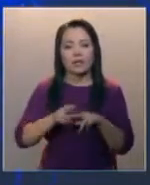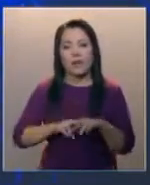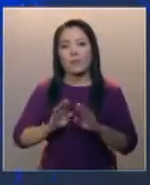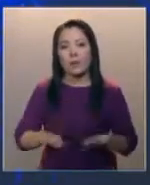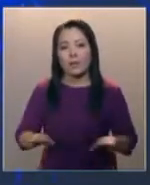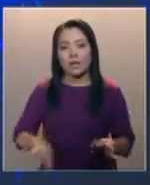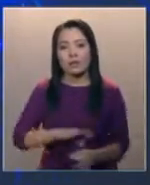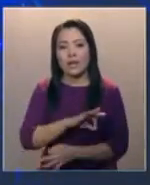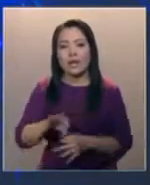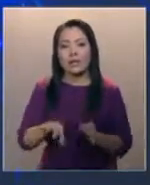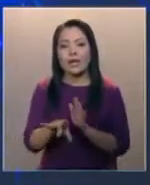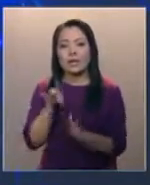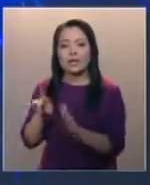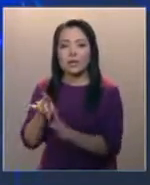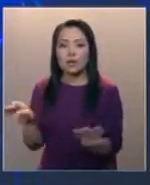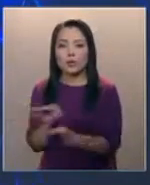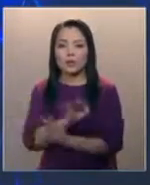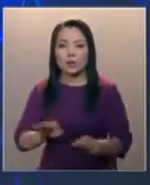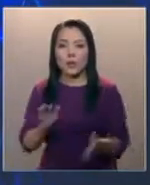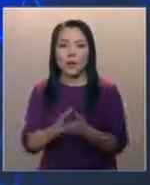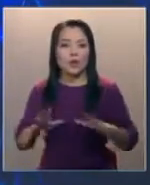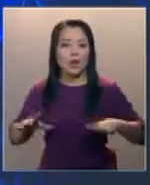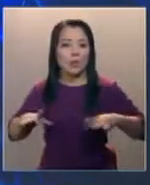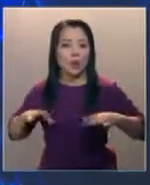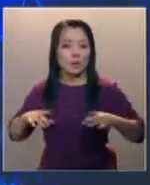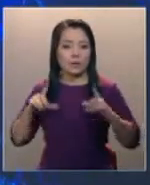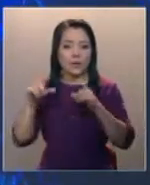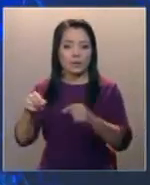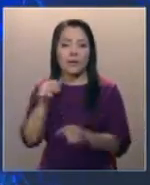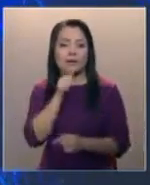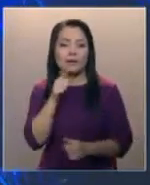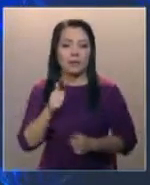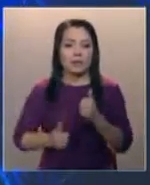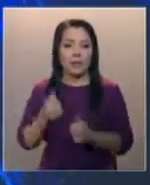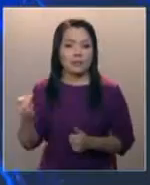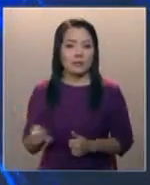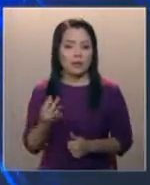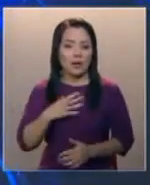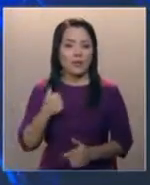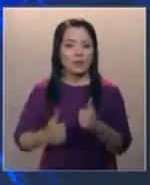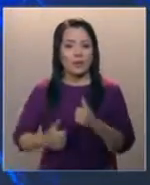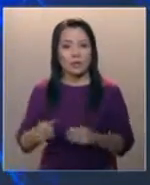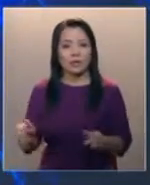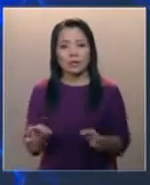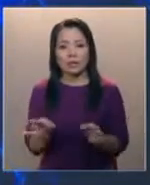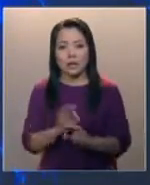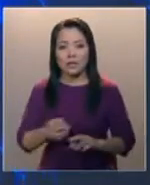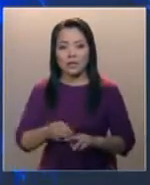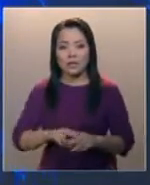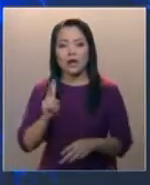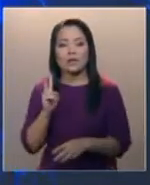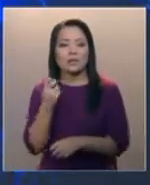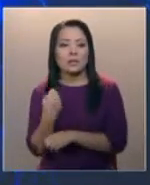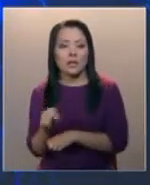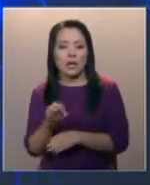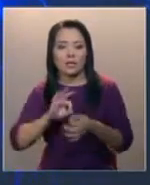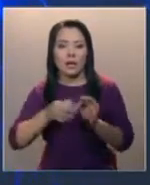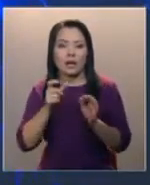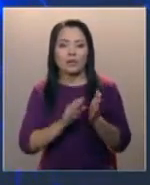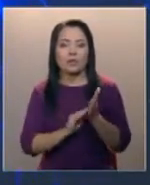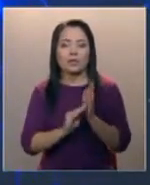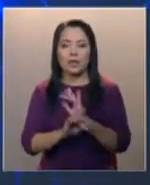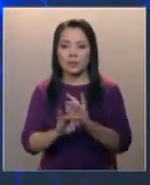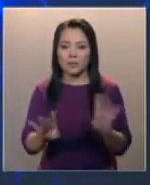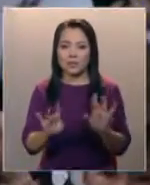балалар үйінен іріктелген ең үздік өнерпаздар Бурабайда бақтарын сынады. Жүйріктер жарысқа түскен доданың биылғы жеңімпазы кім? Тілшіміз